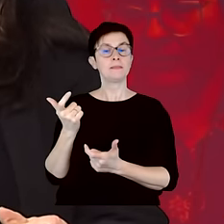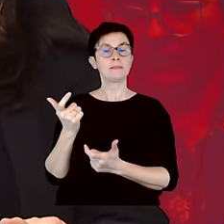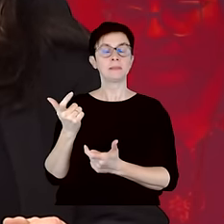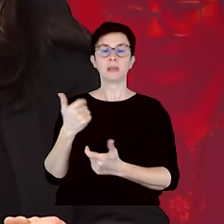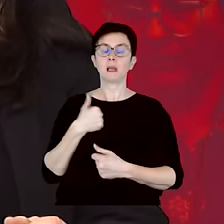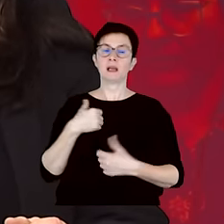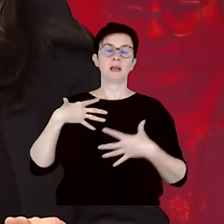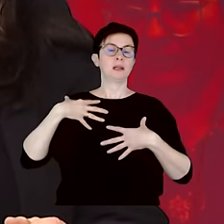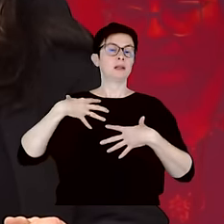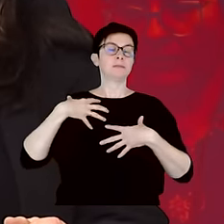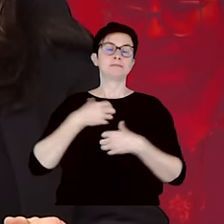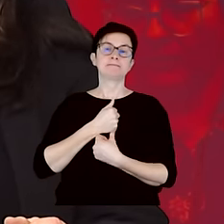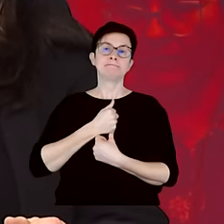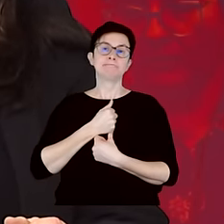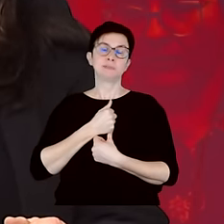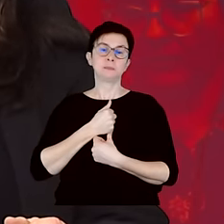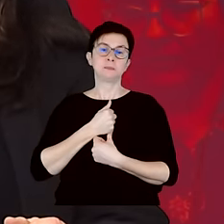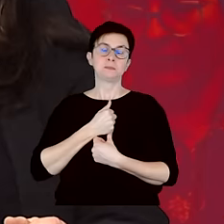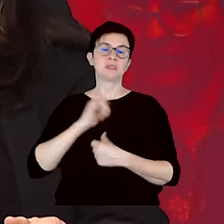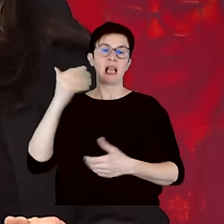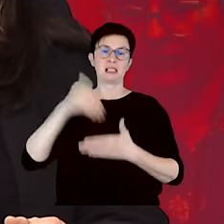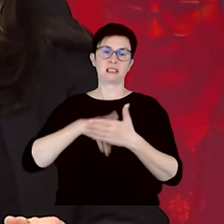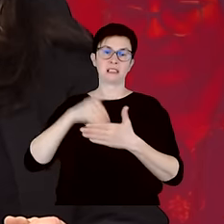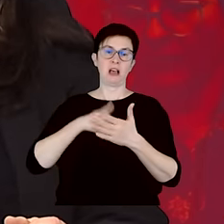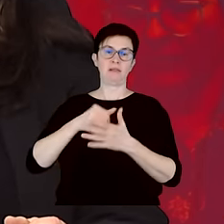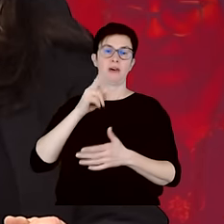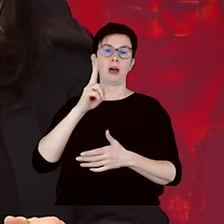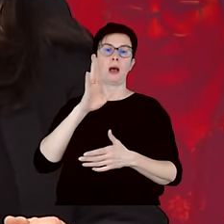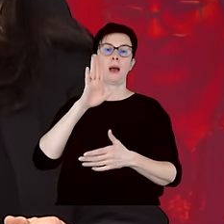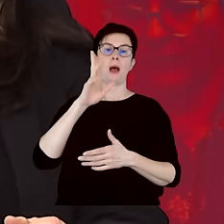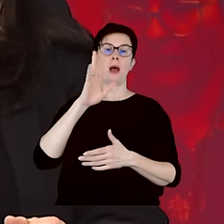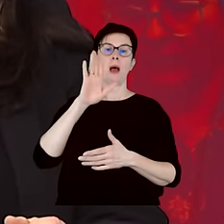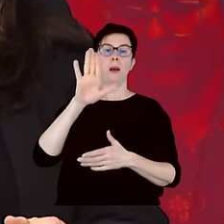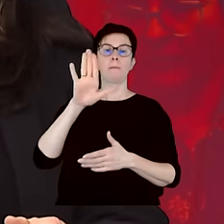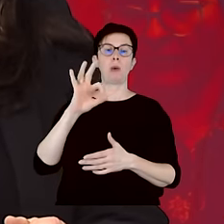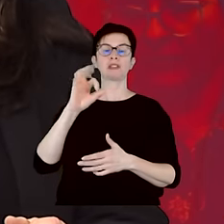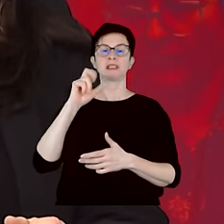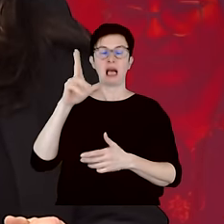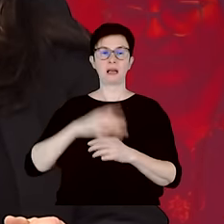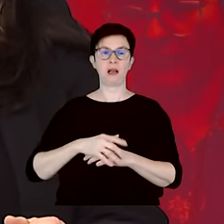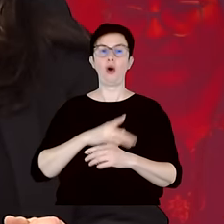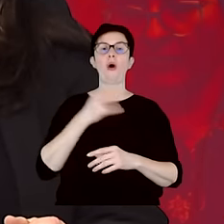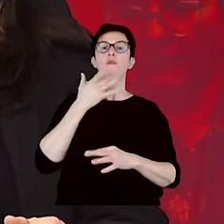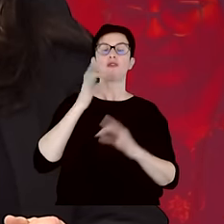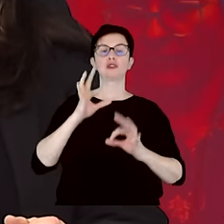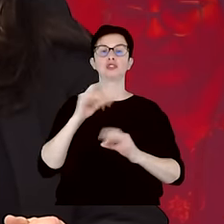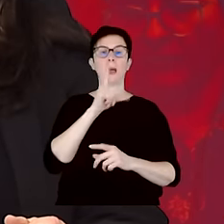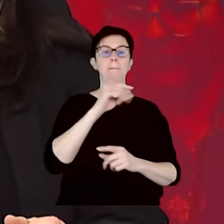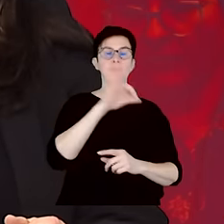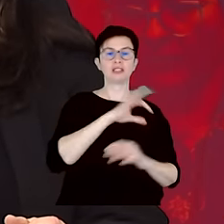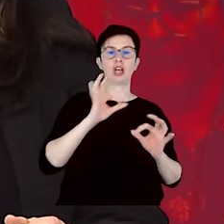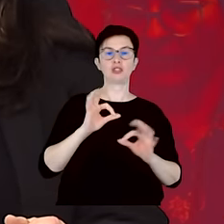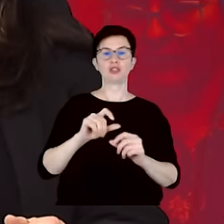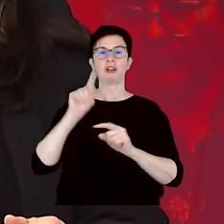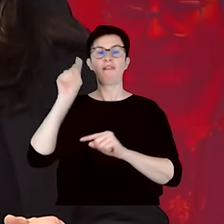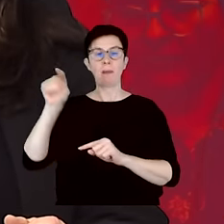tym, jak zachował się pan Krzysztof Bosak, czemu powiedział, że dzisiaj pisowcy, a jutro mogą się zająć wami, bo